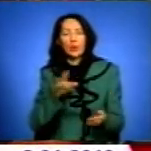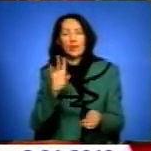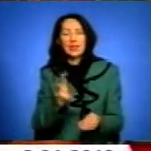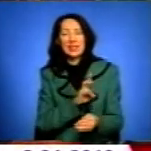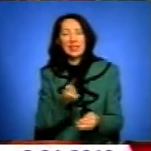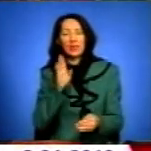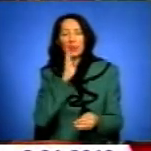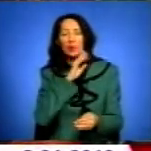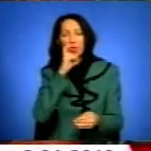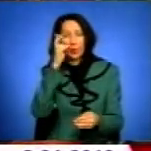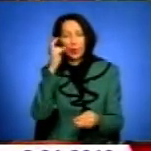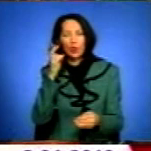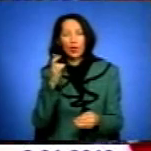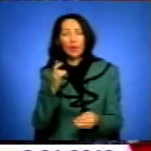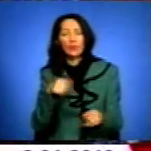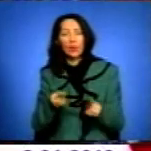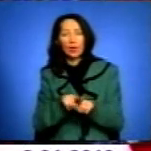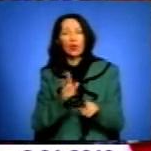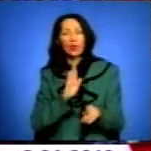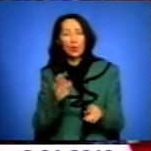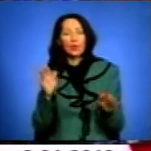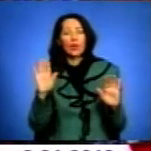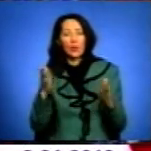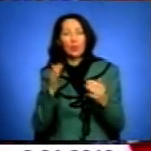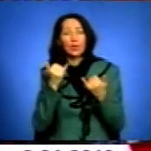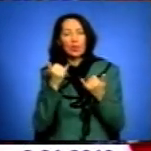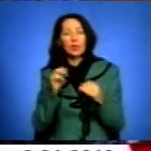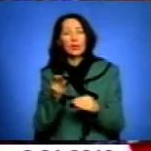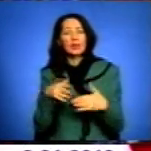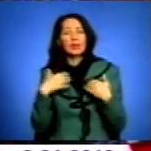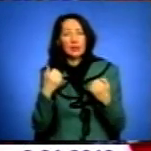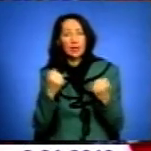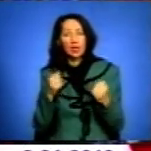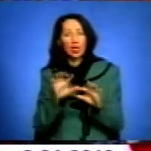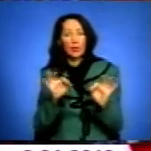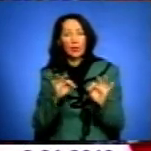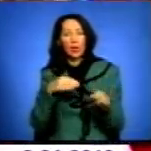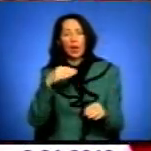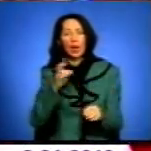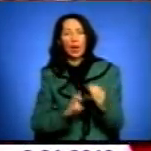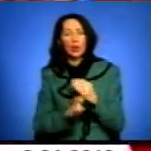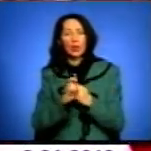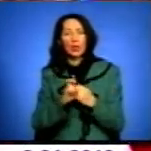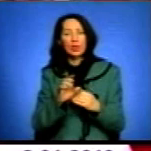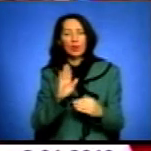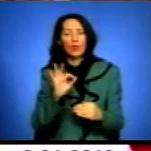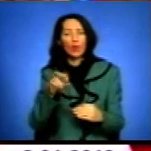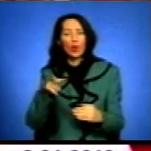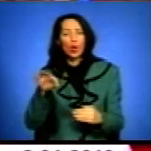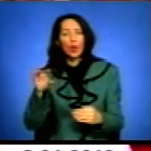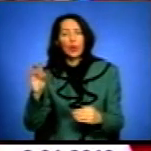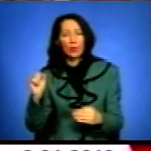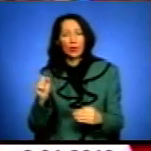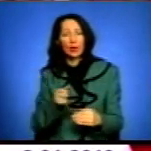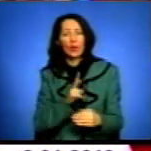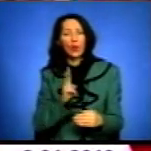Божої Скоропослушниці також відбулися випадки зцілень, розповідає отець Володимир. У когось